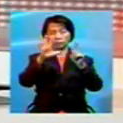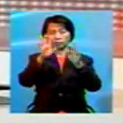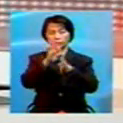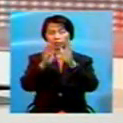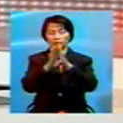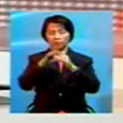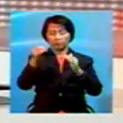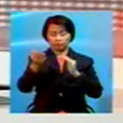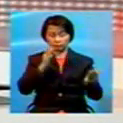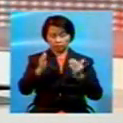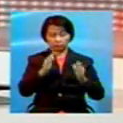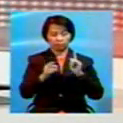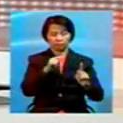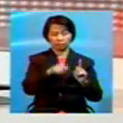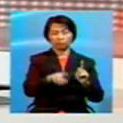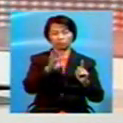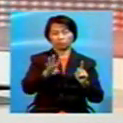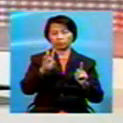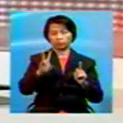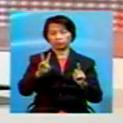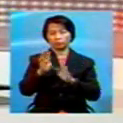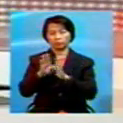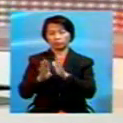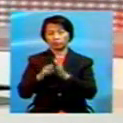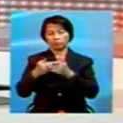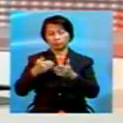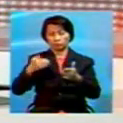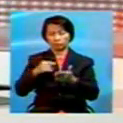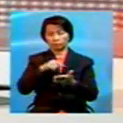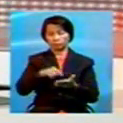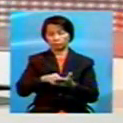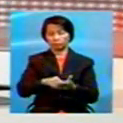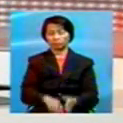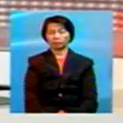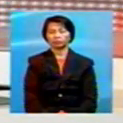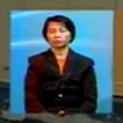bilion berbanding r.47 bilion sebelum ini